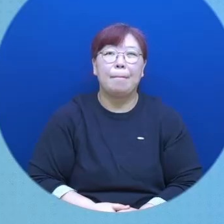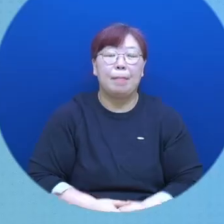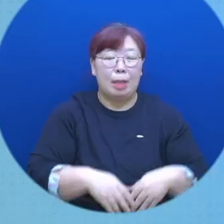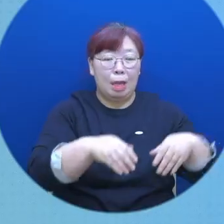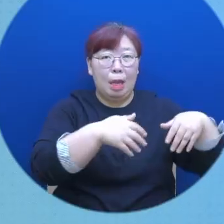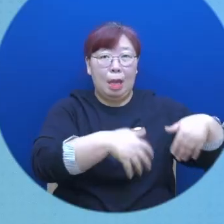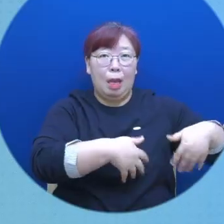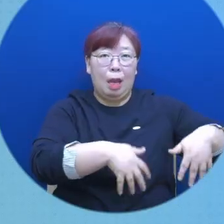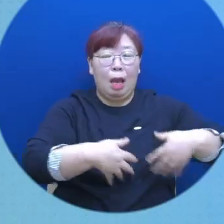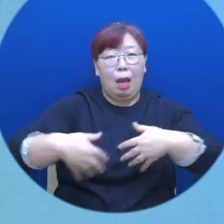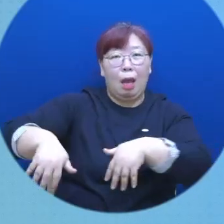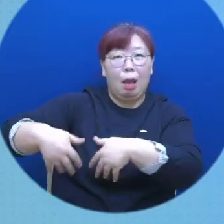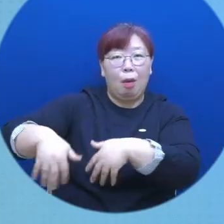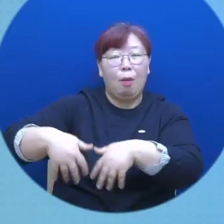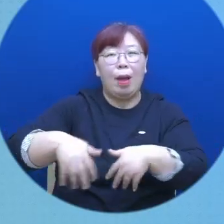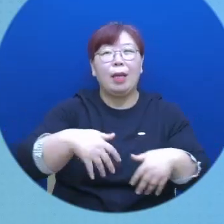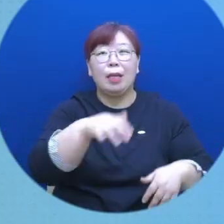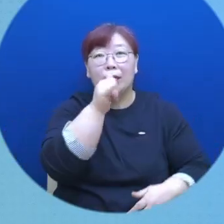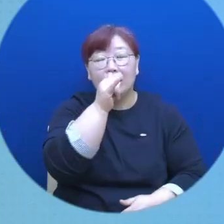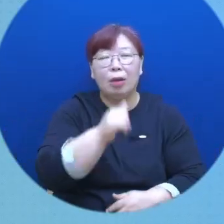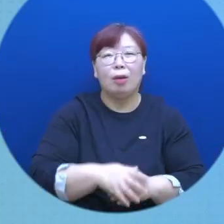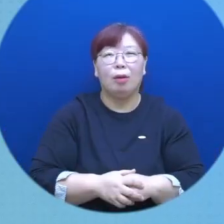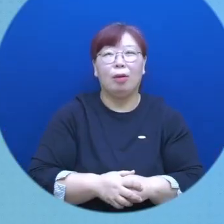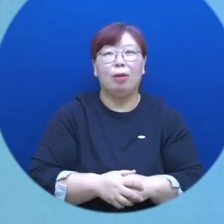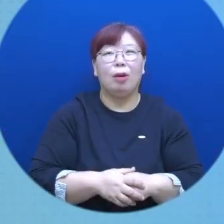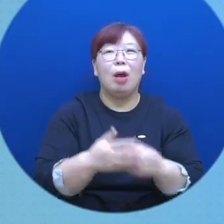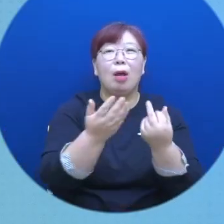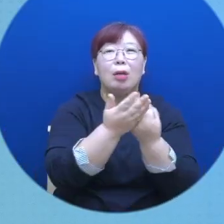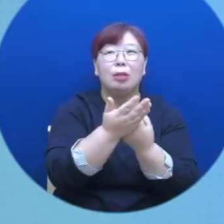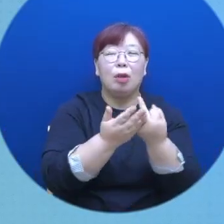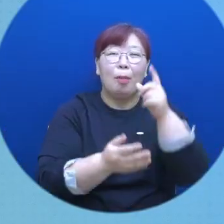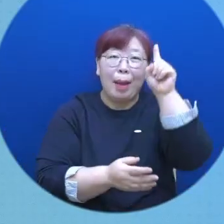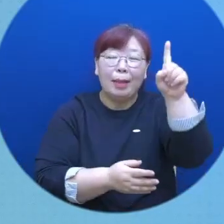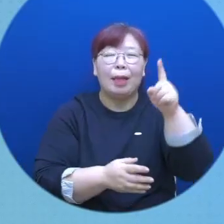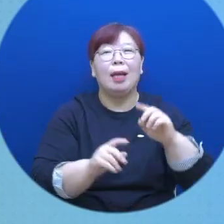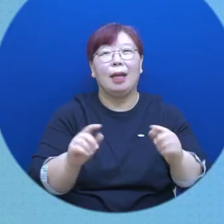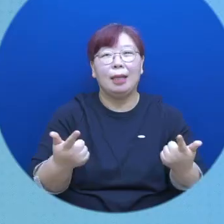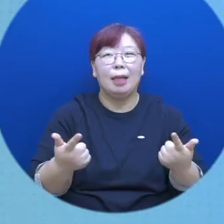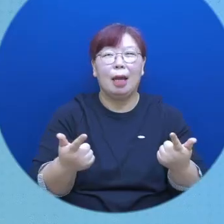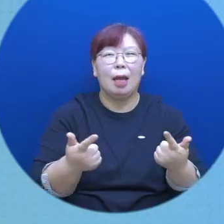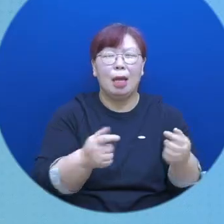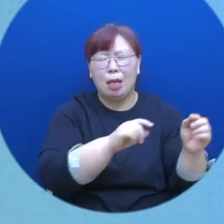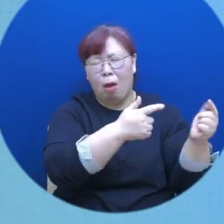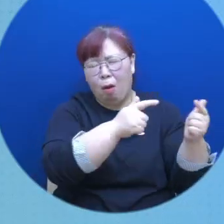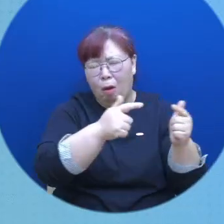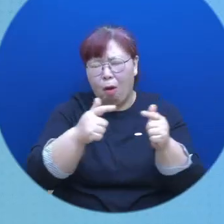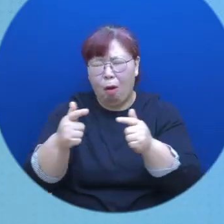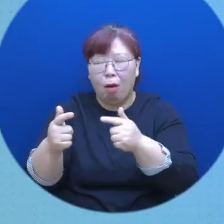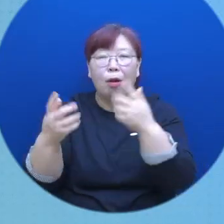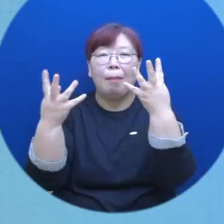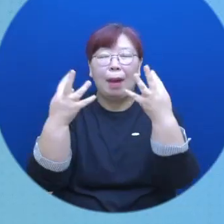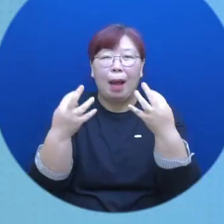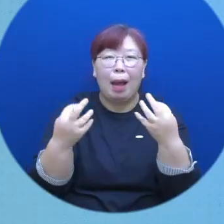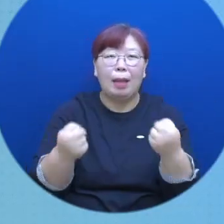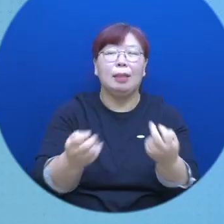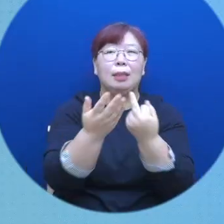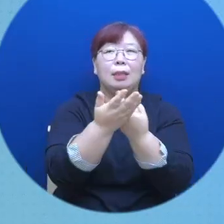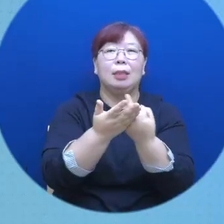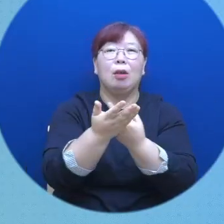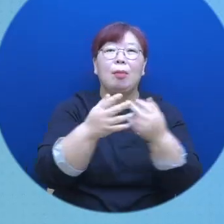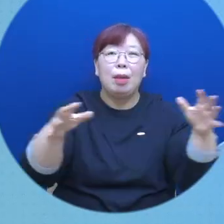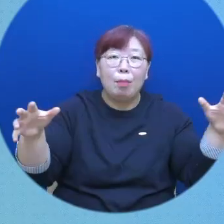하와이가 있죠. 하와이는 섬 하나가 아니라 여러 섬들이 모여